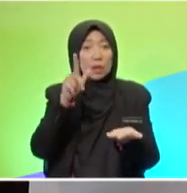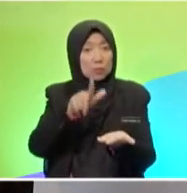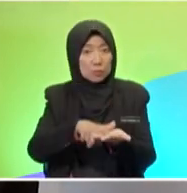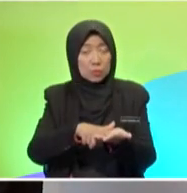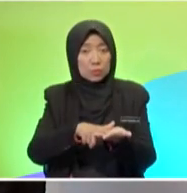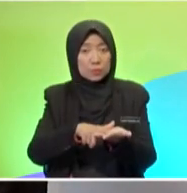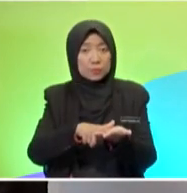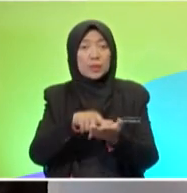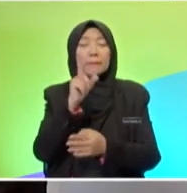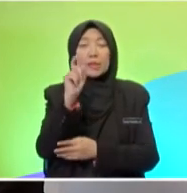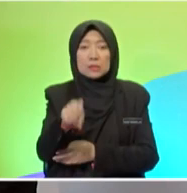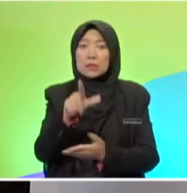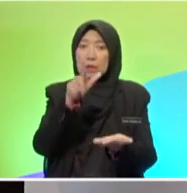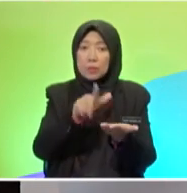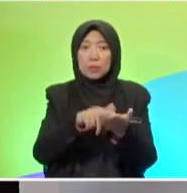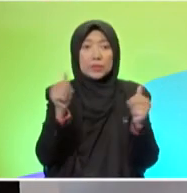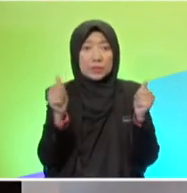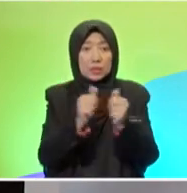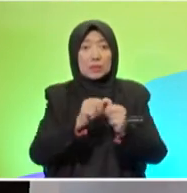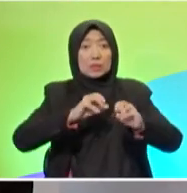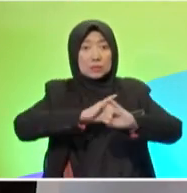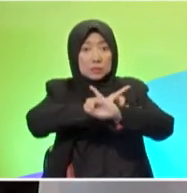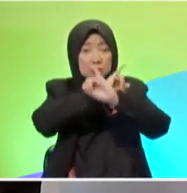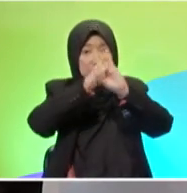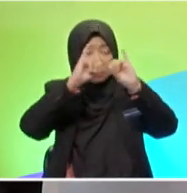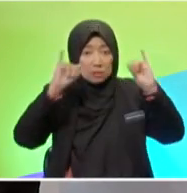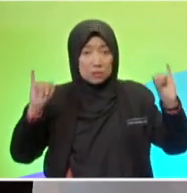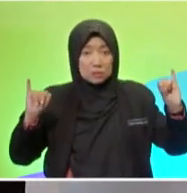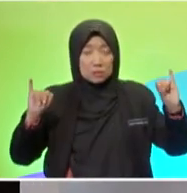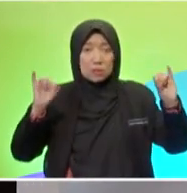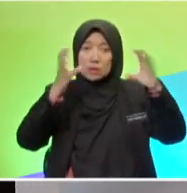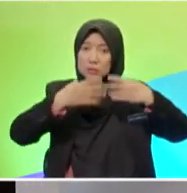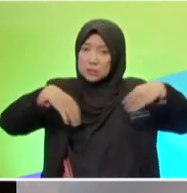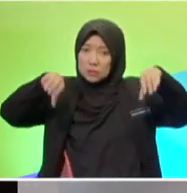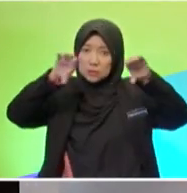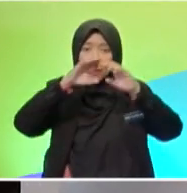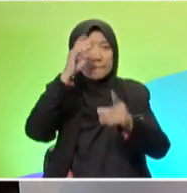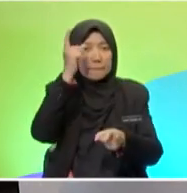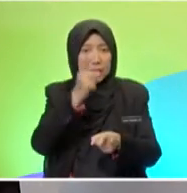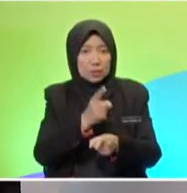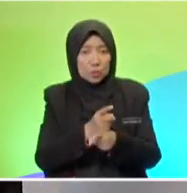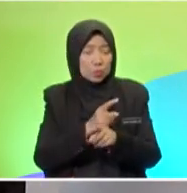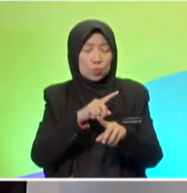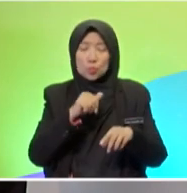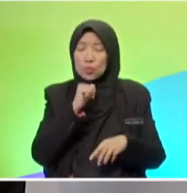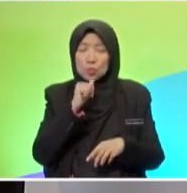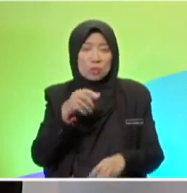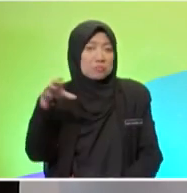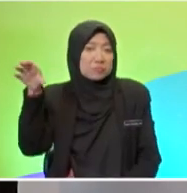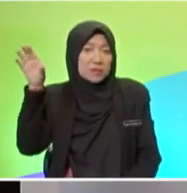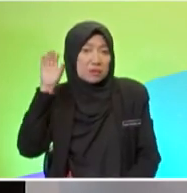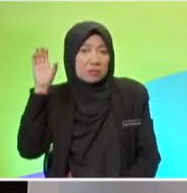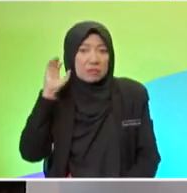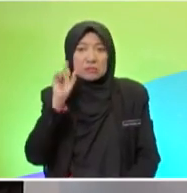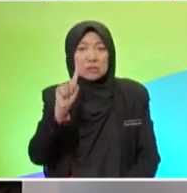anda kenal laporkan dengan jelas pastikan iya iya cerita yang betul bukannya ceritanya kita dengar dengar-dengar pasti